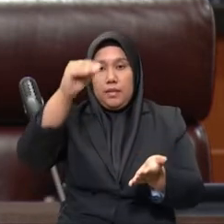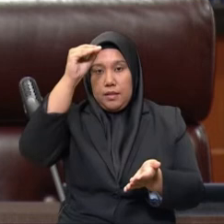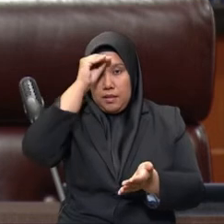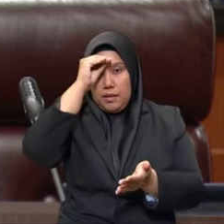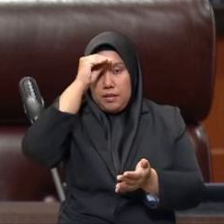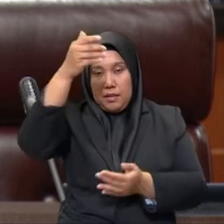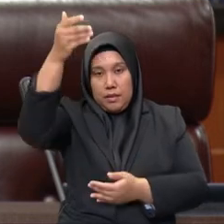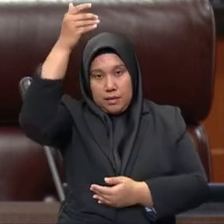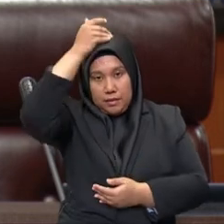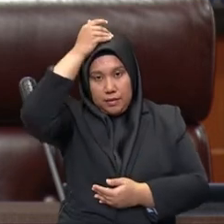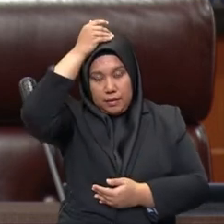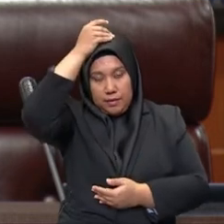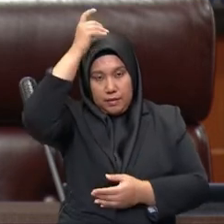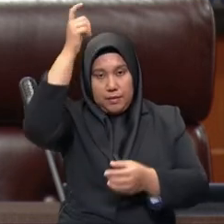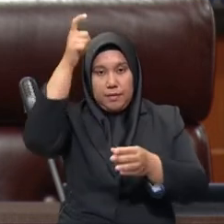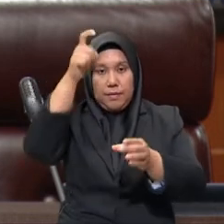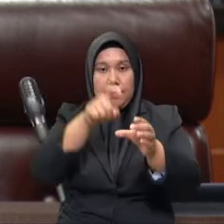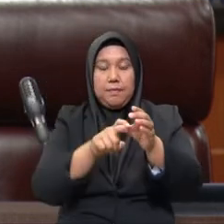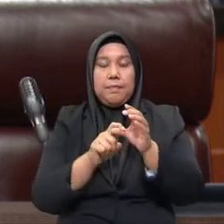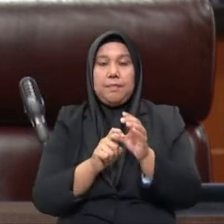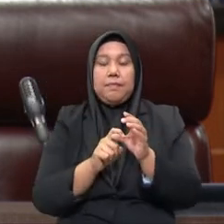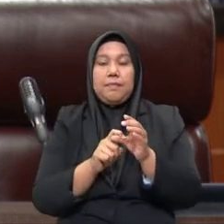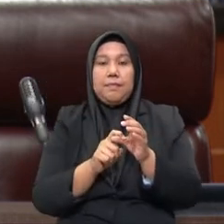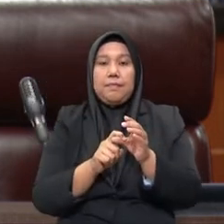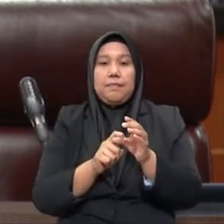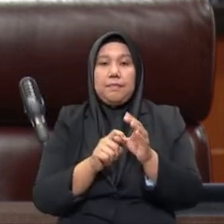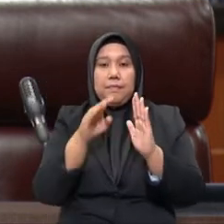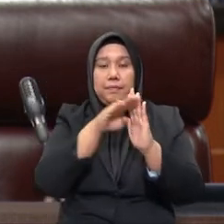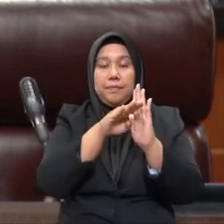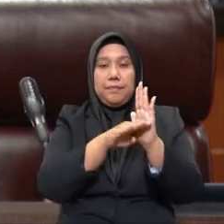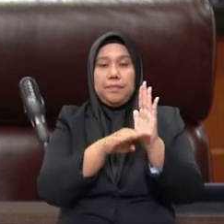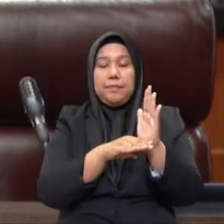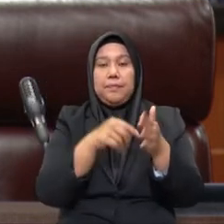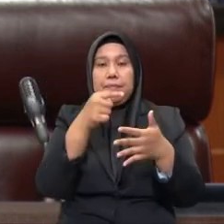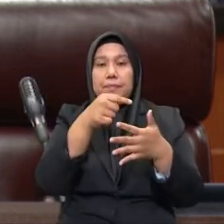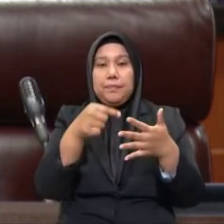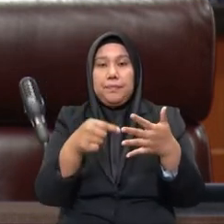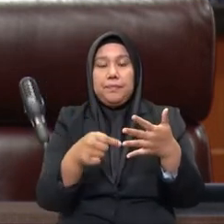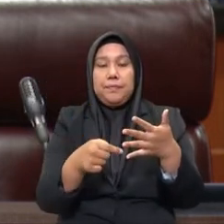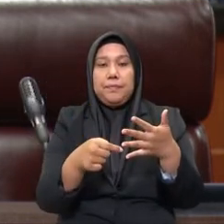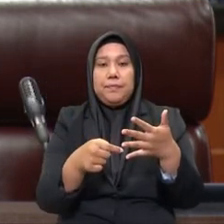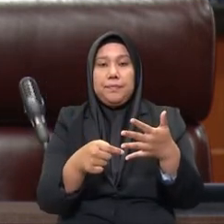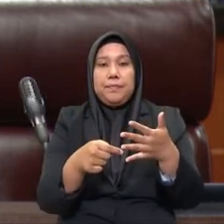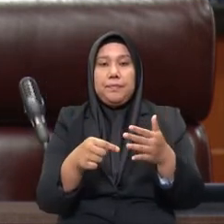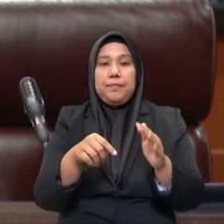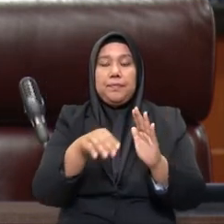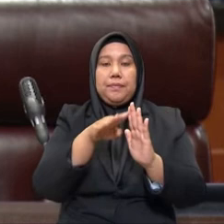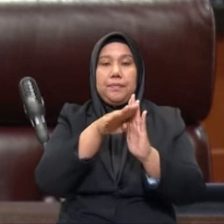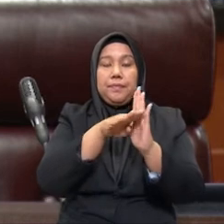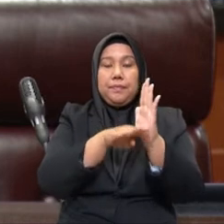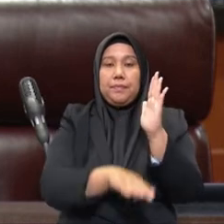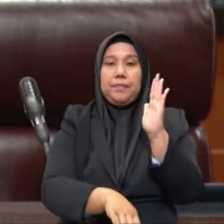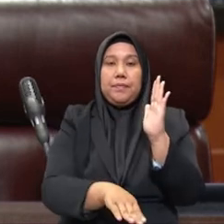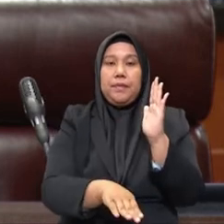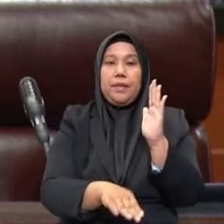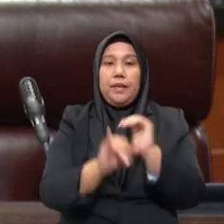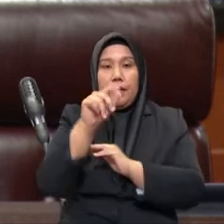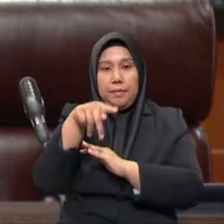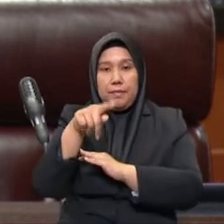dan turut dipengaruhi beberapa faktor-faktor seperti berikut. Yang pertama, penurunan jumlah IPTS yang